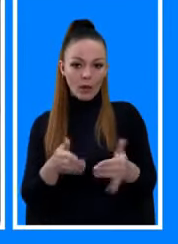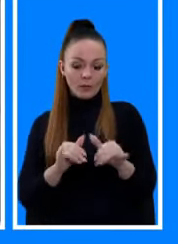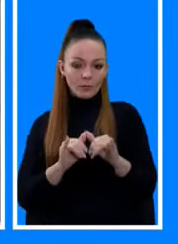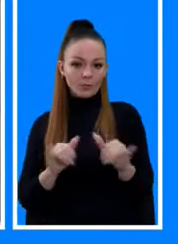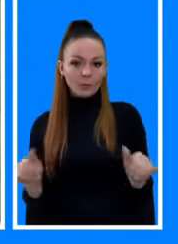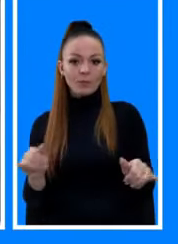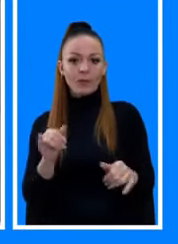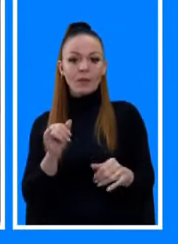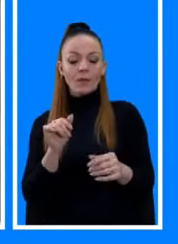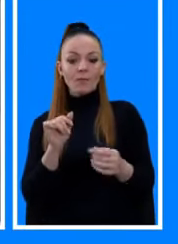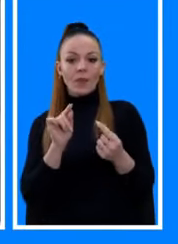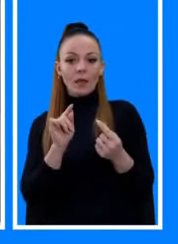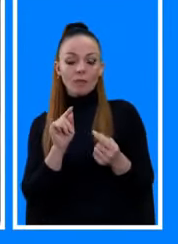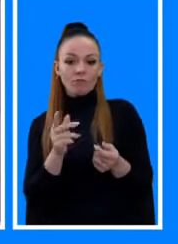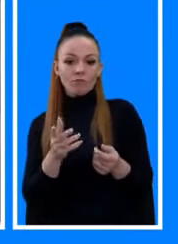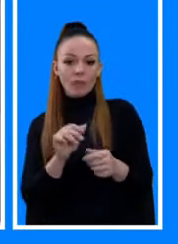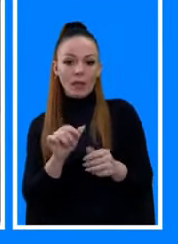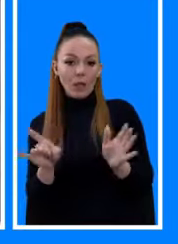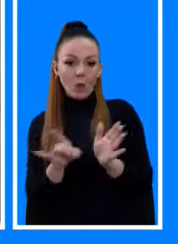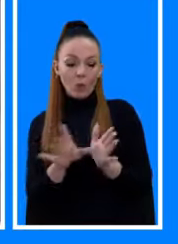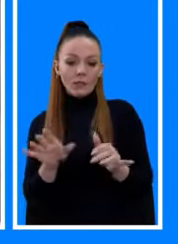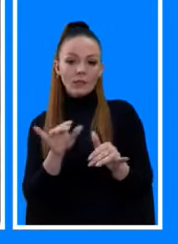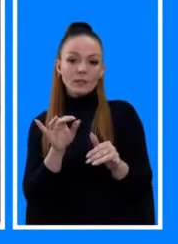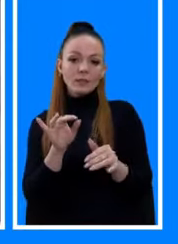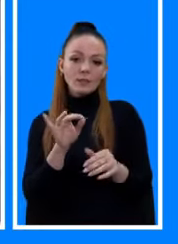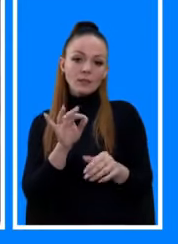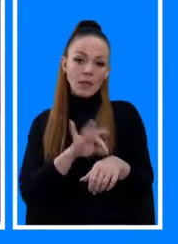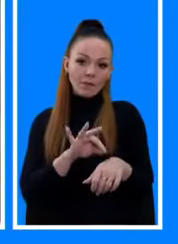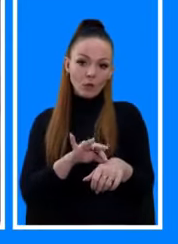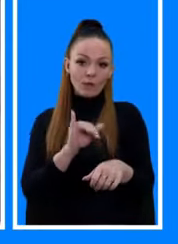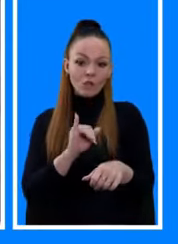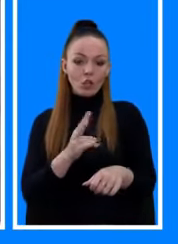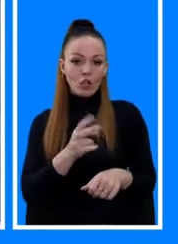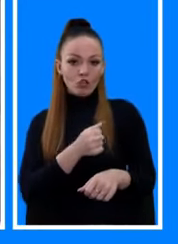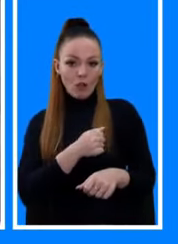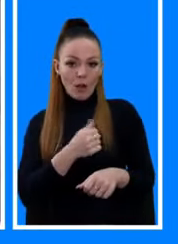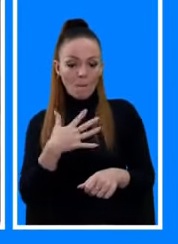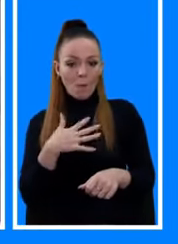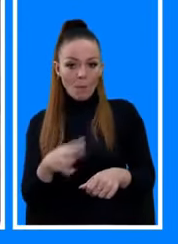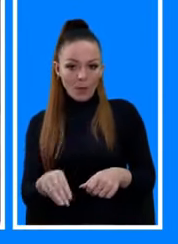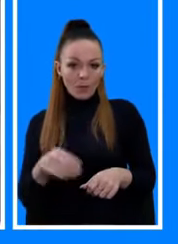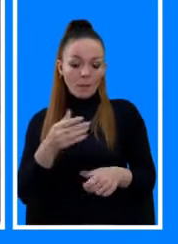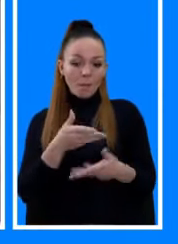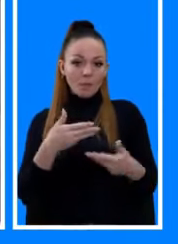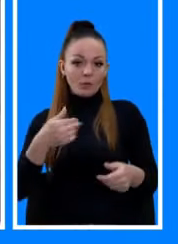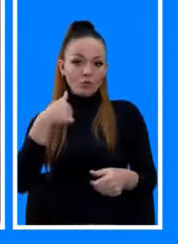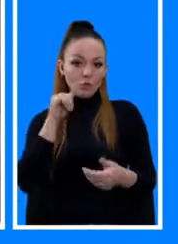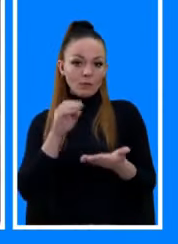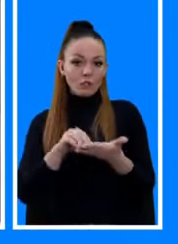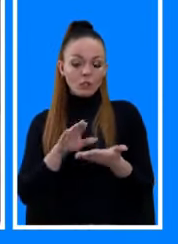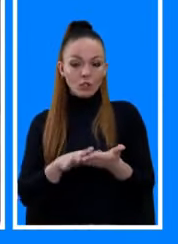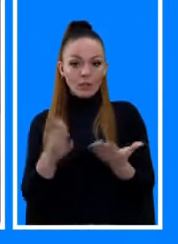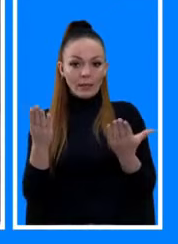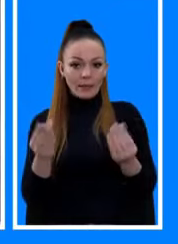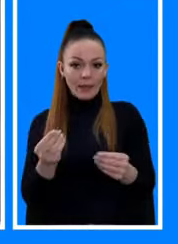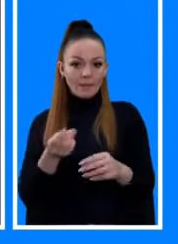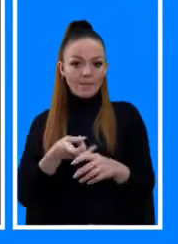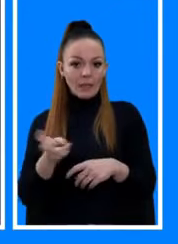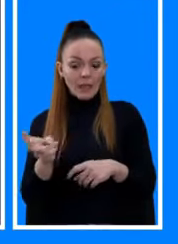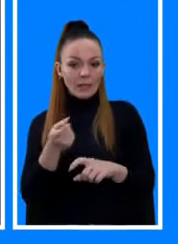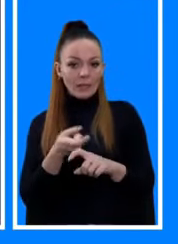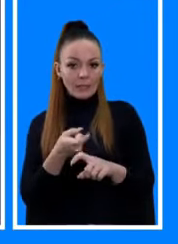і захворілих, на жаль, померлих. Ми вчора відзначали день вигнання